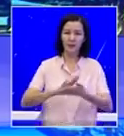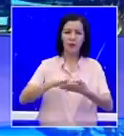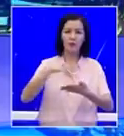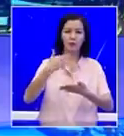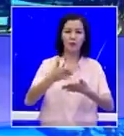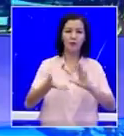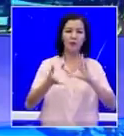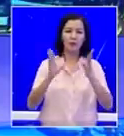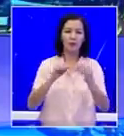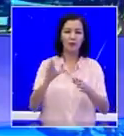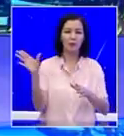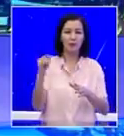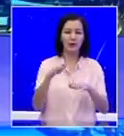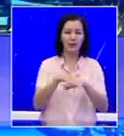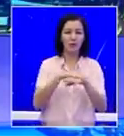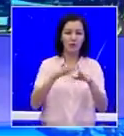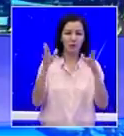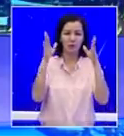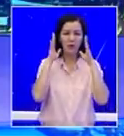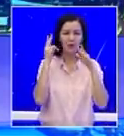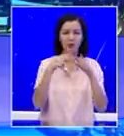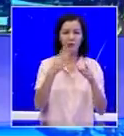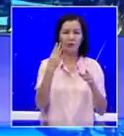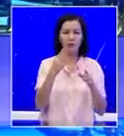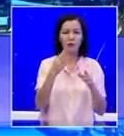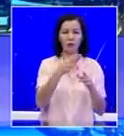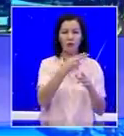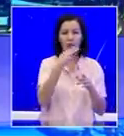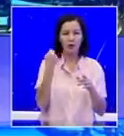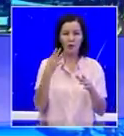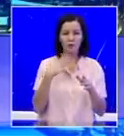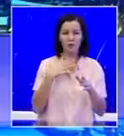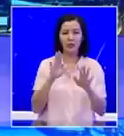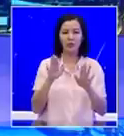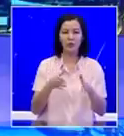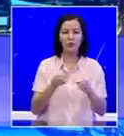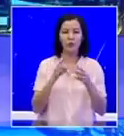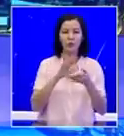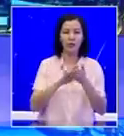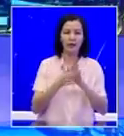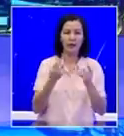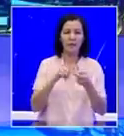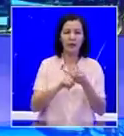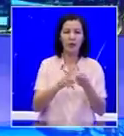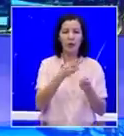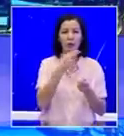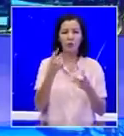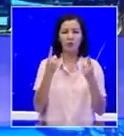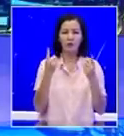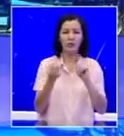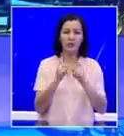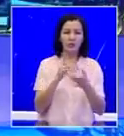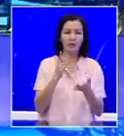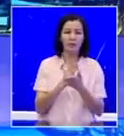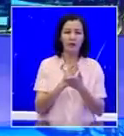Күнтізбе бойынша барша мұсылман сәуірдің 24-інде ауыз бекітеді. Төтінше жағдайға байланысты бұл оразада да орасан өзгерістер